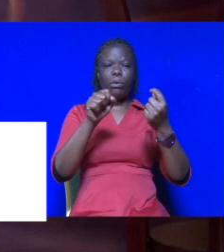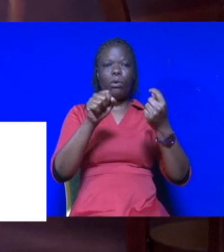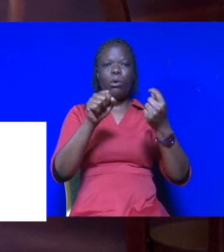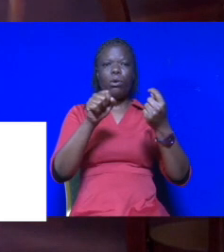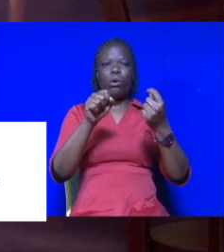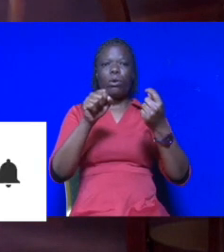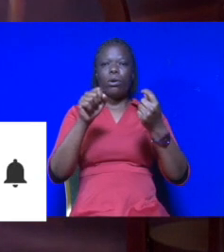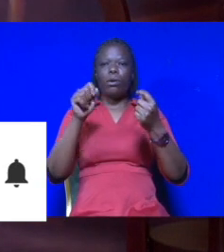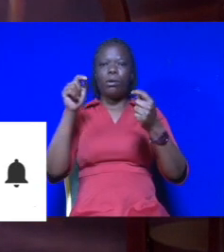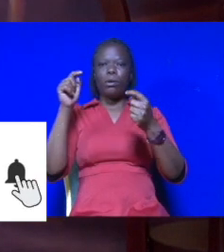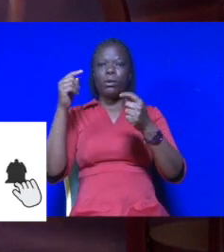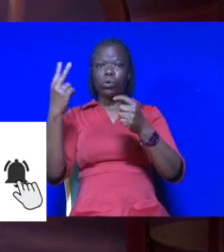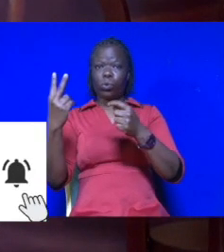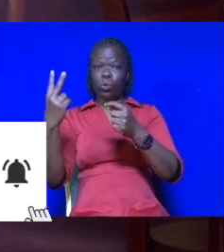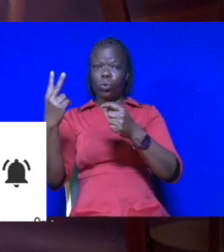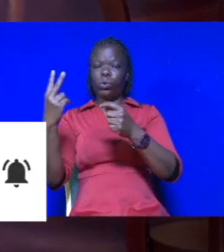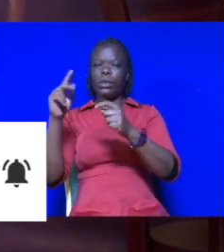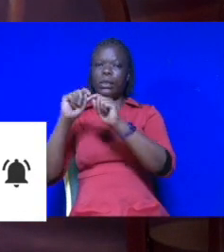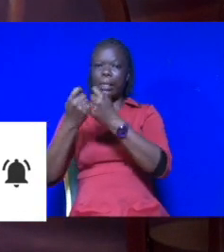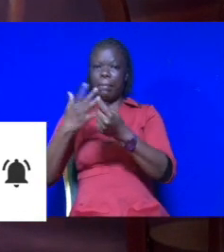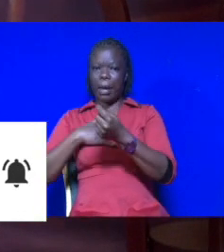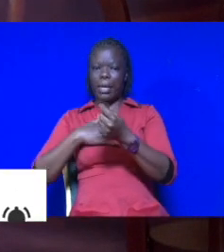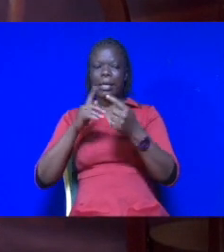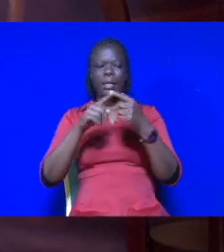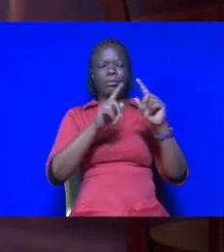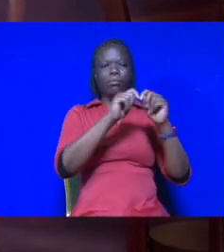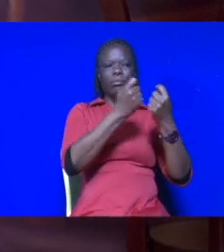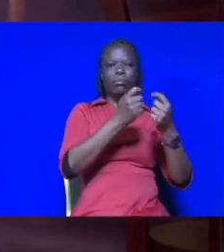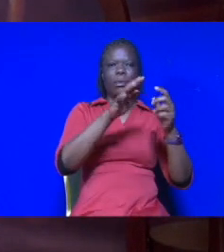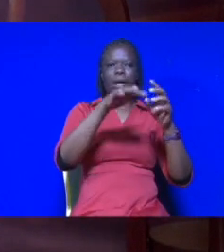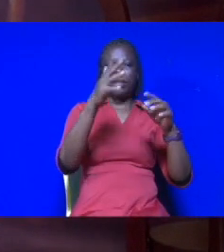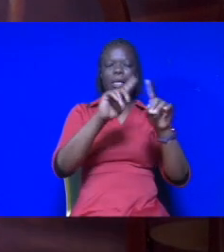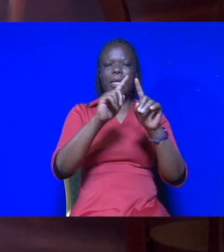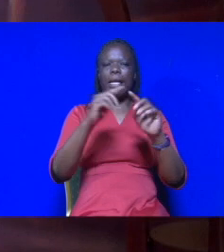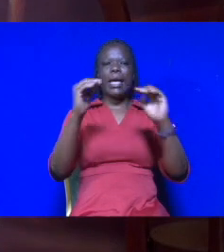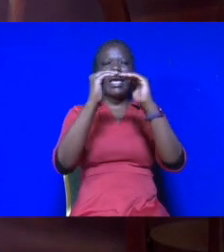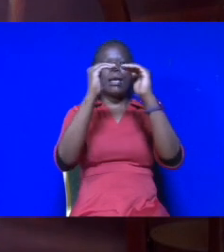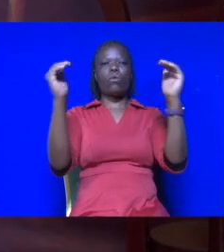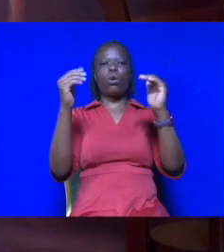yao wakafunga bao, mmoja wa timu yetu akapiga nje. Tukatoshana 2-2.